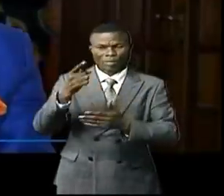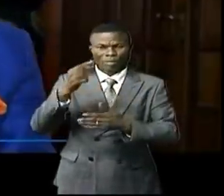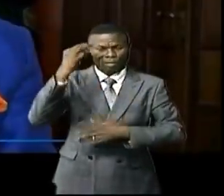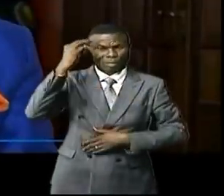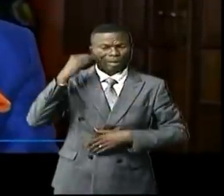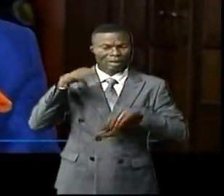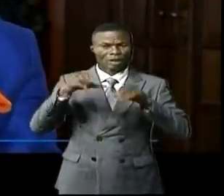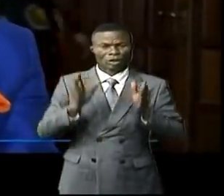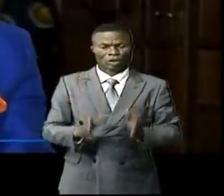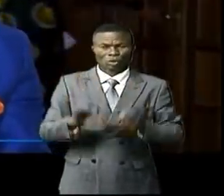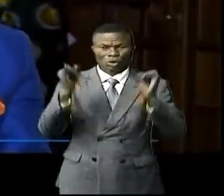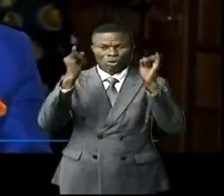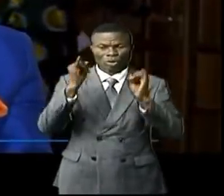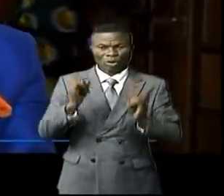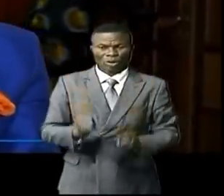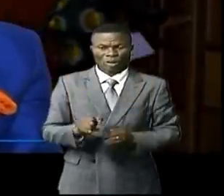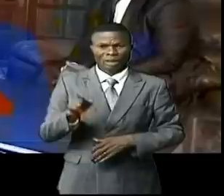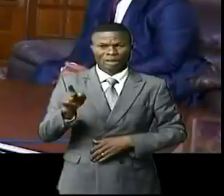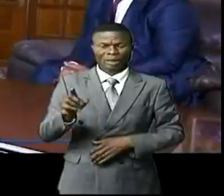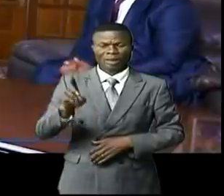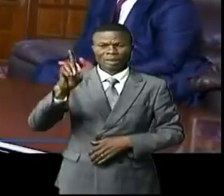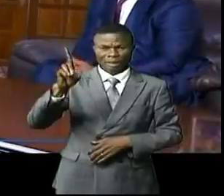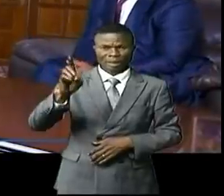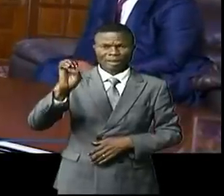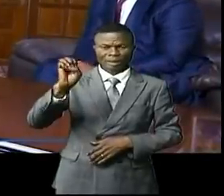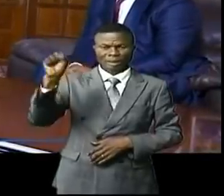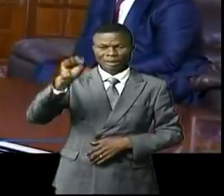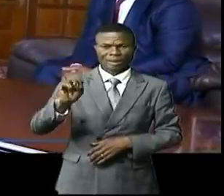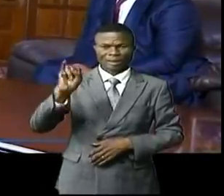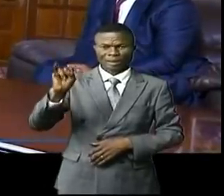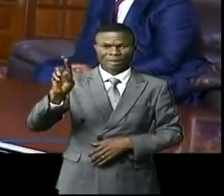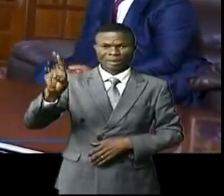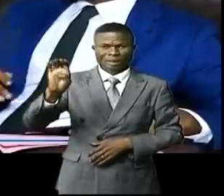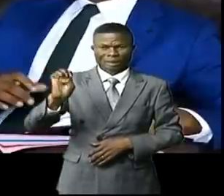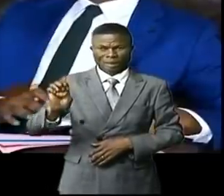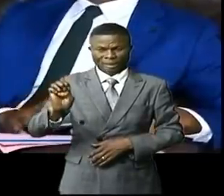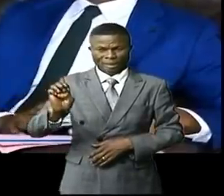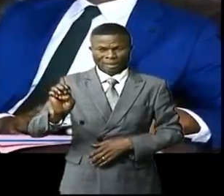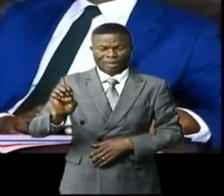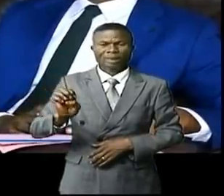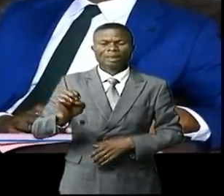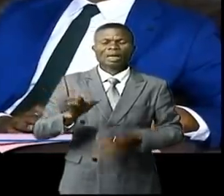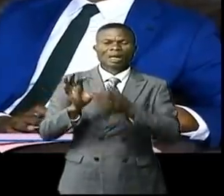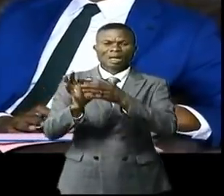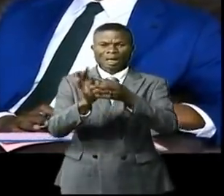congolais du numérique, Désiré Kashmir Kolongele. Avec comme toile de fond, la